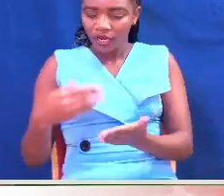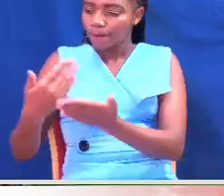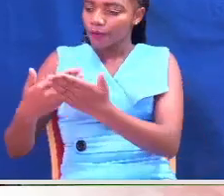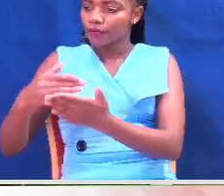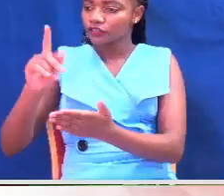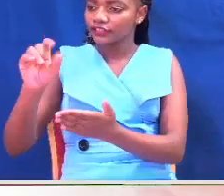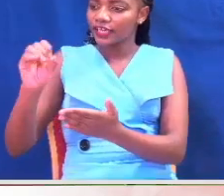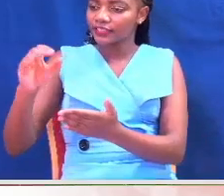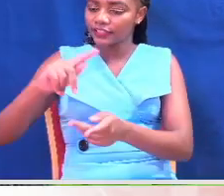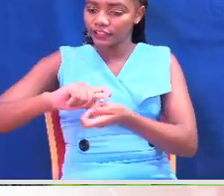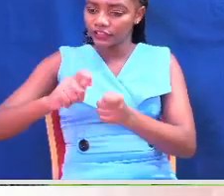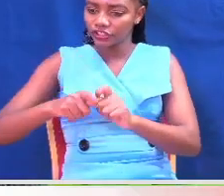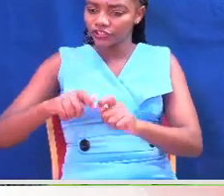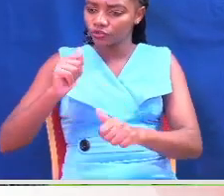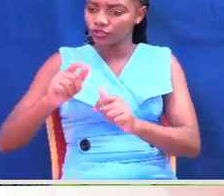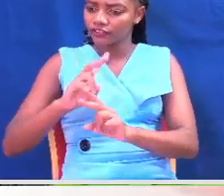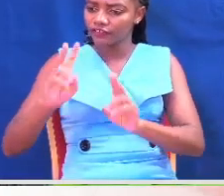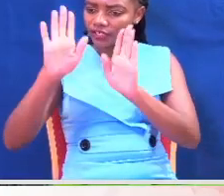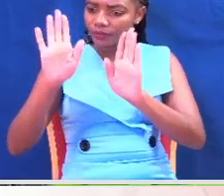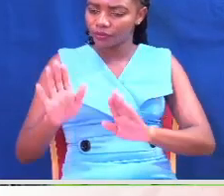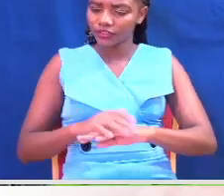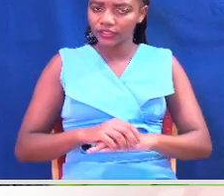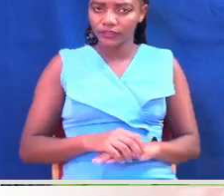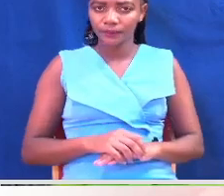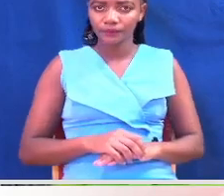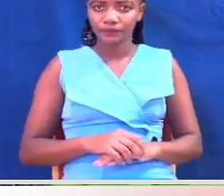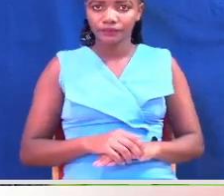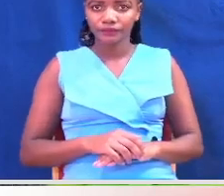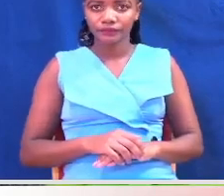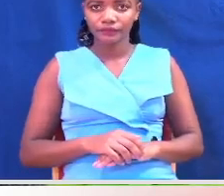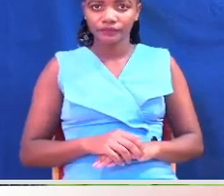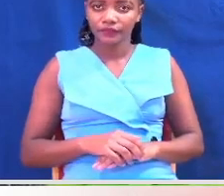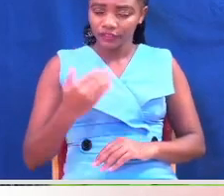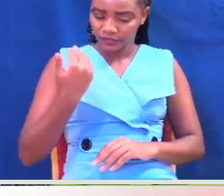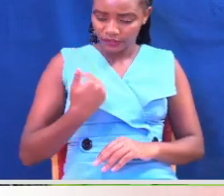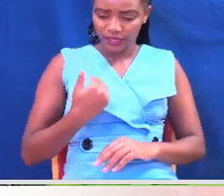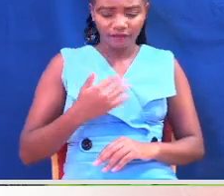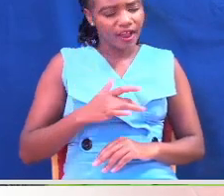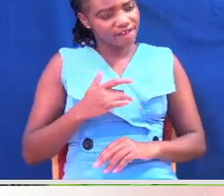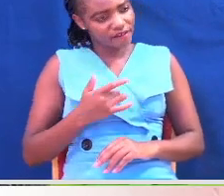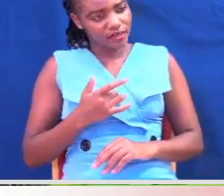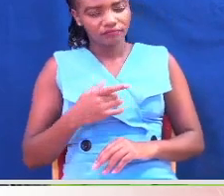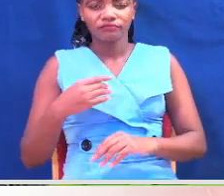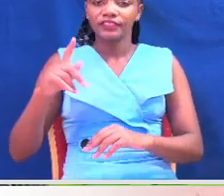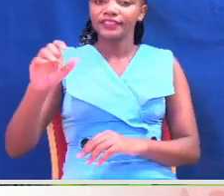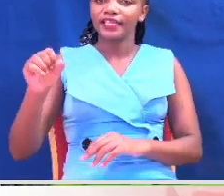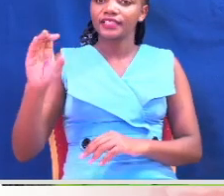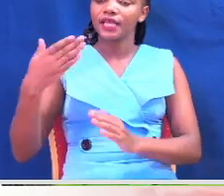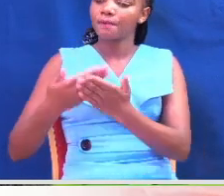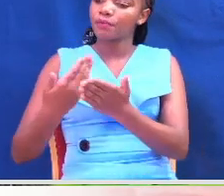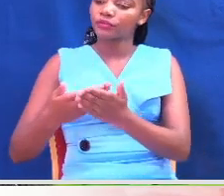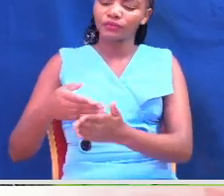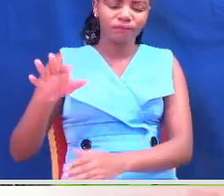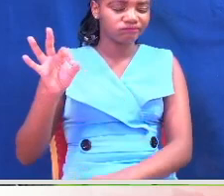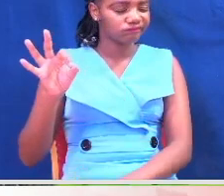the change that is needed. Mimi binafsi, kwa tajriba yangu, ninaona ni bora zaidi mwanafunzi